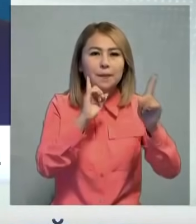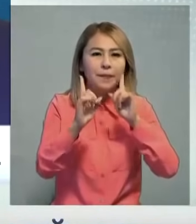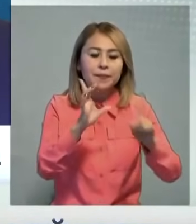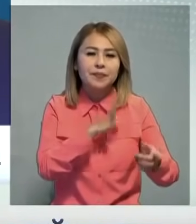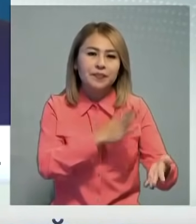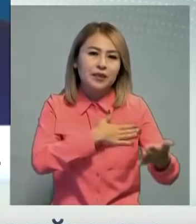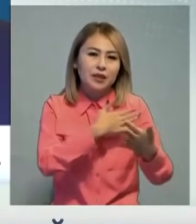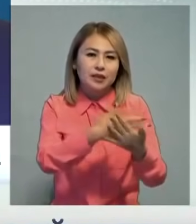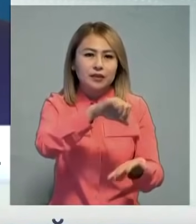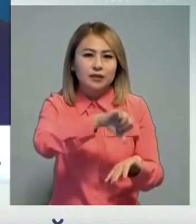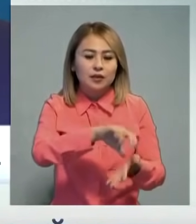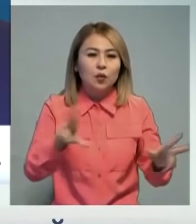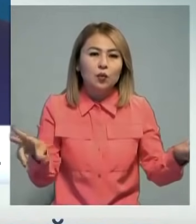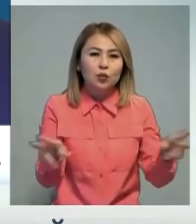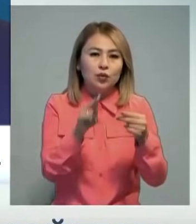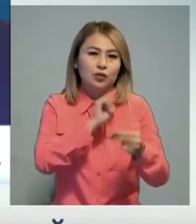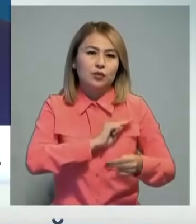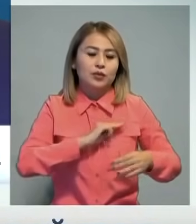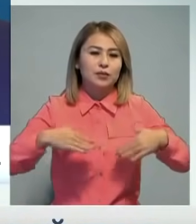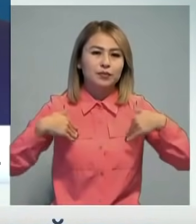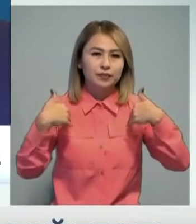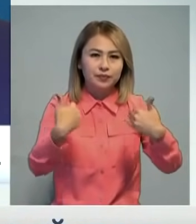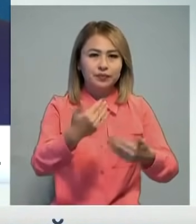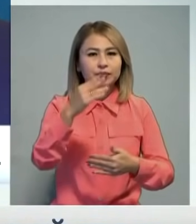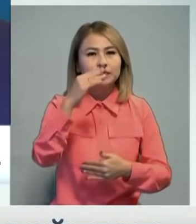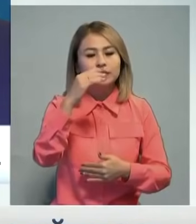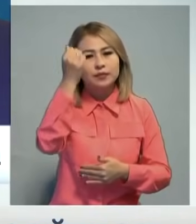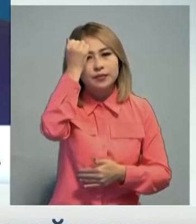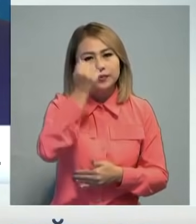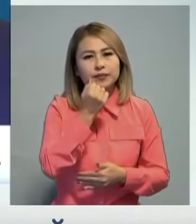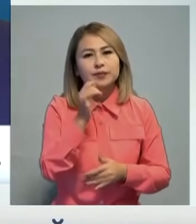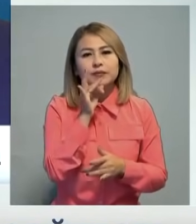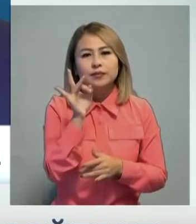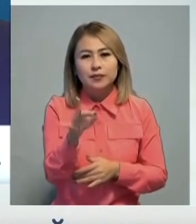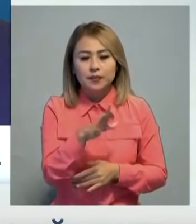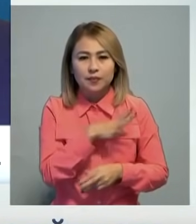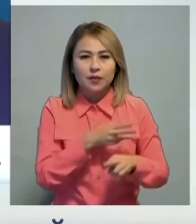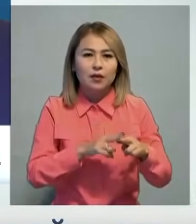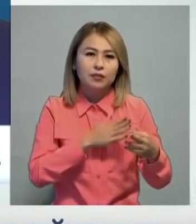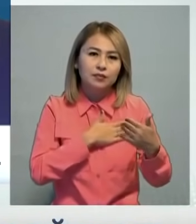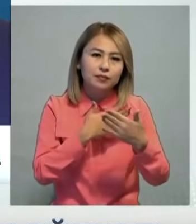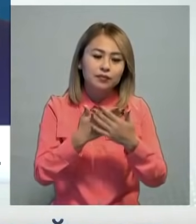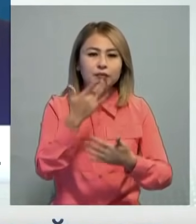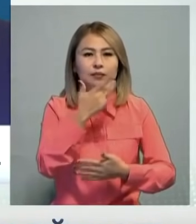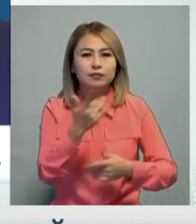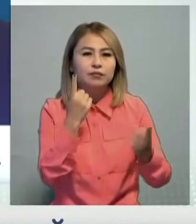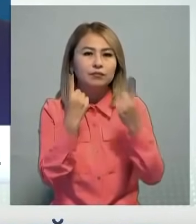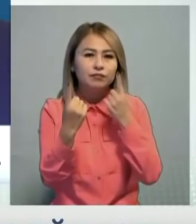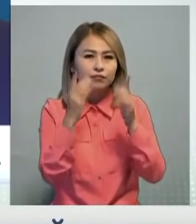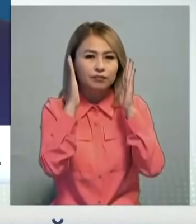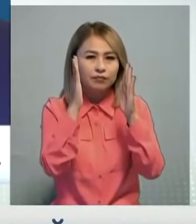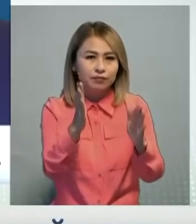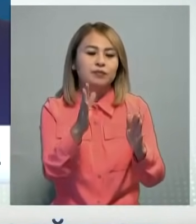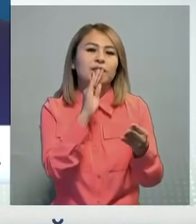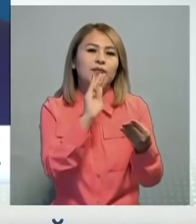белсенді атсалысып, жемісті жұмыс атқарғаны үшін Қасым-Жомарт Тоқаевқа ризашылығын білдірді. Тараптар жоғары деңгейде белсенді саяси